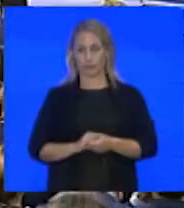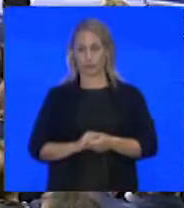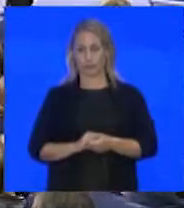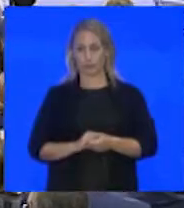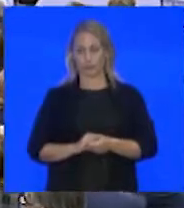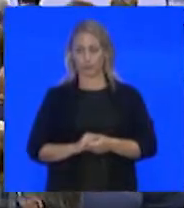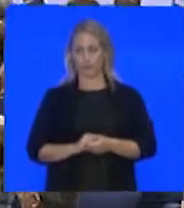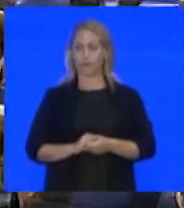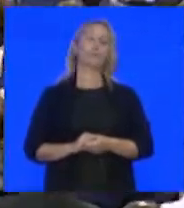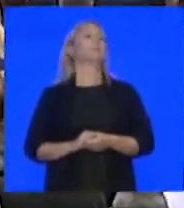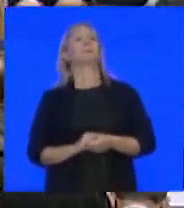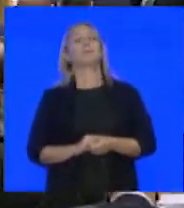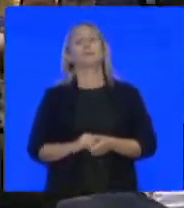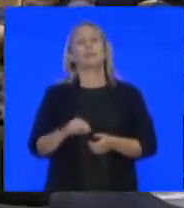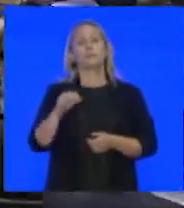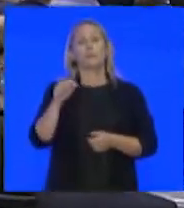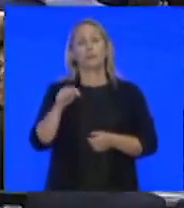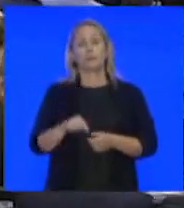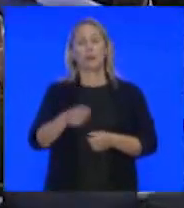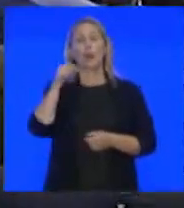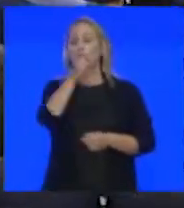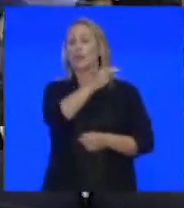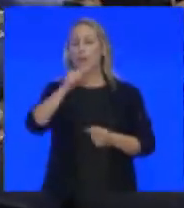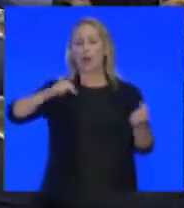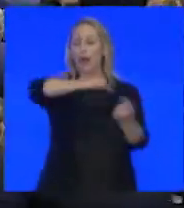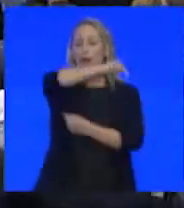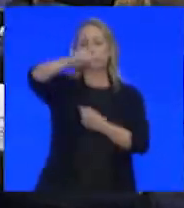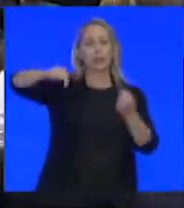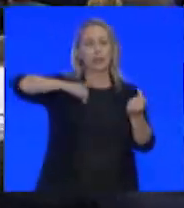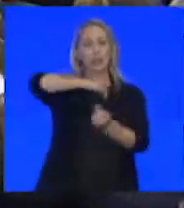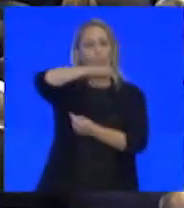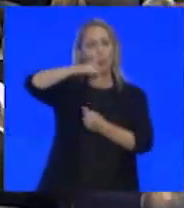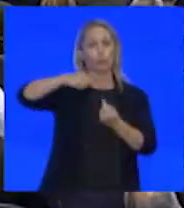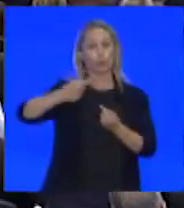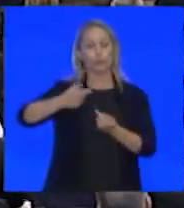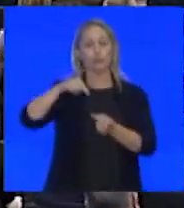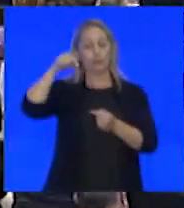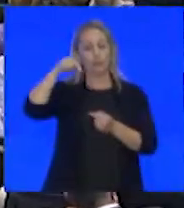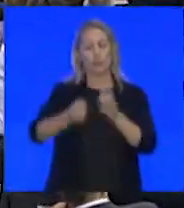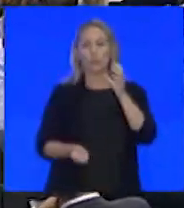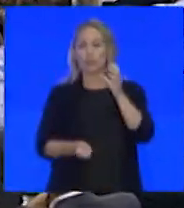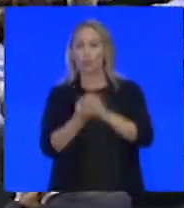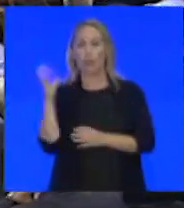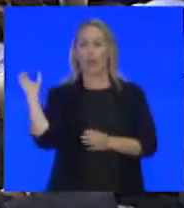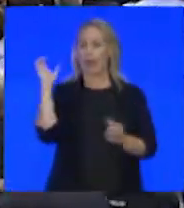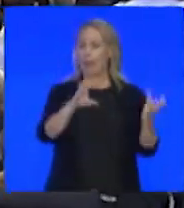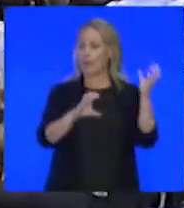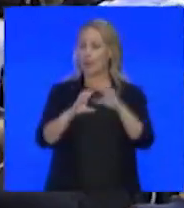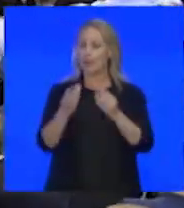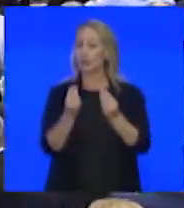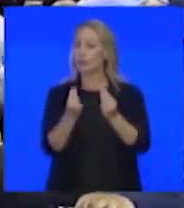Με έμφαση στην πρόληψη και την ανακύκλωση, ιδίως των οργανικών αποβλήτων, με νέες επενδύσεις σύγχρονης